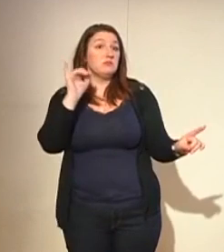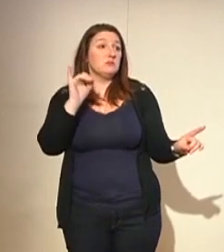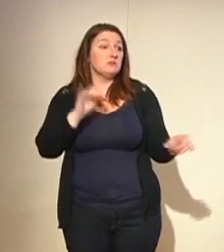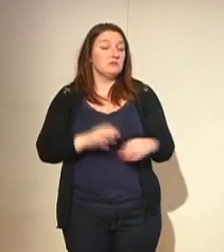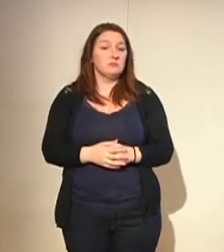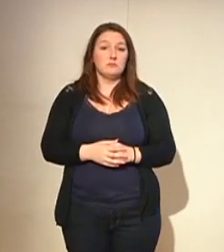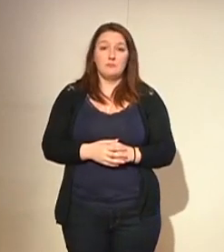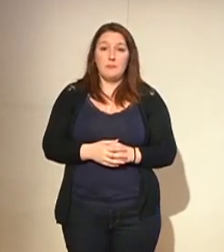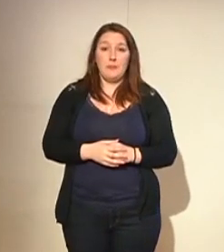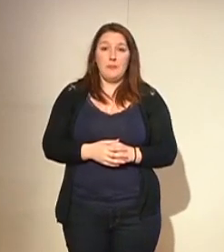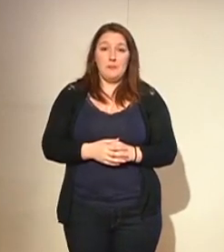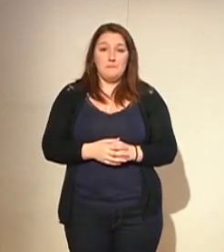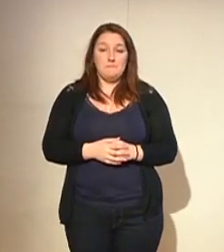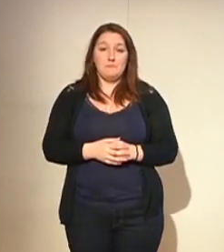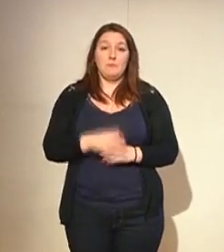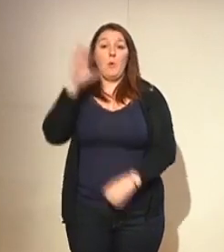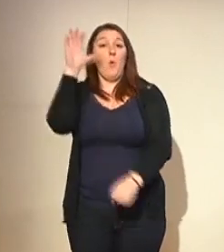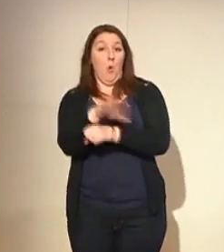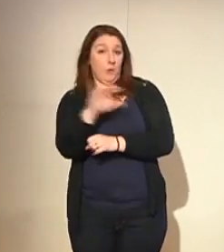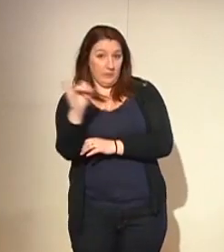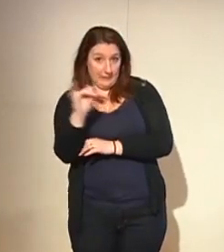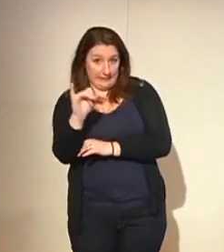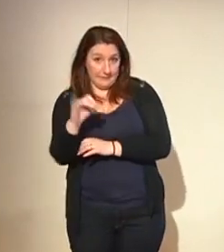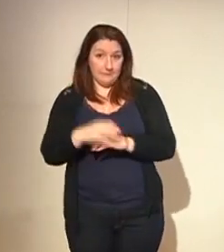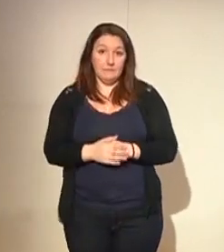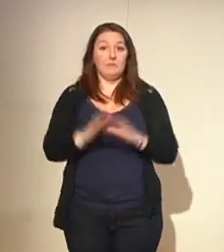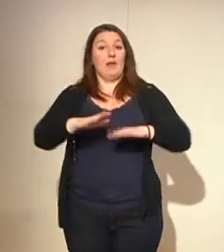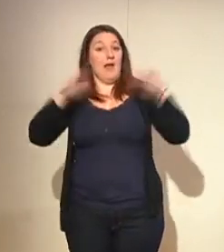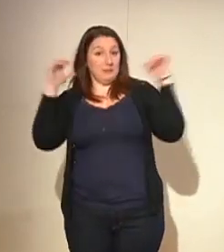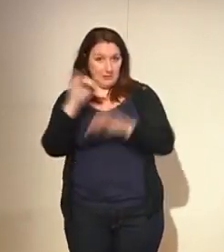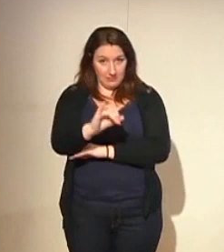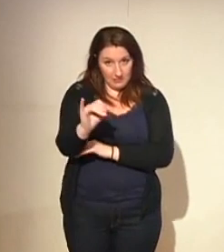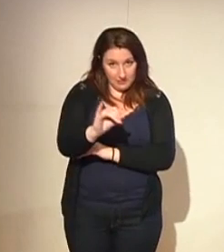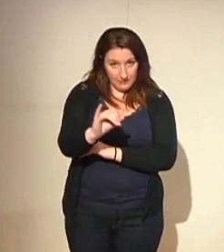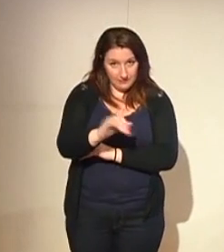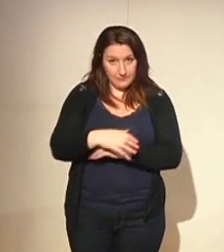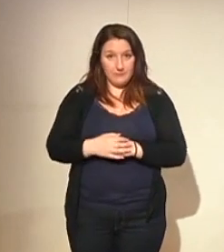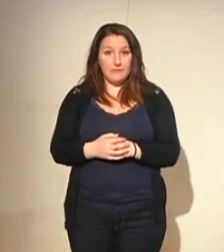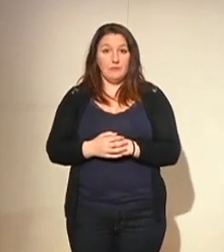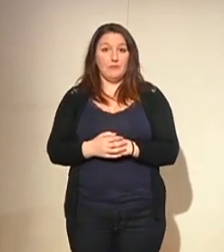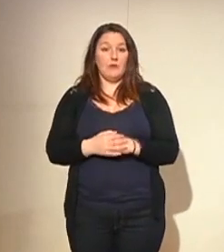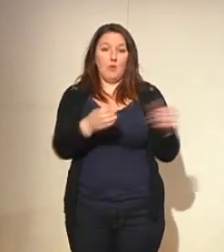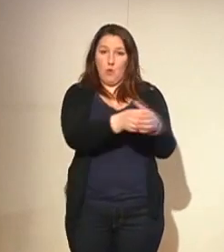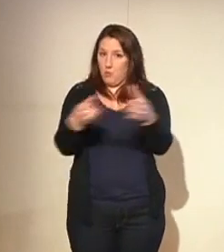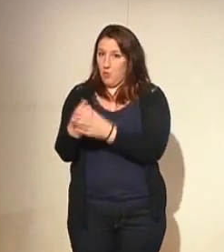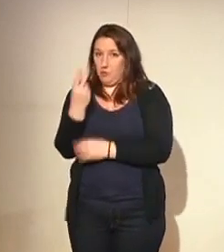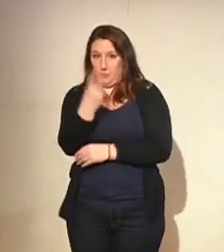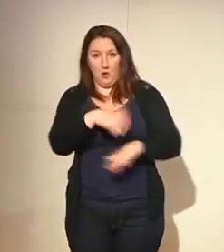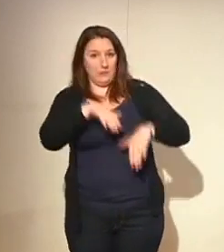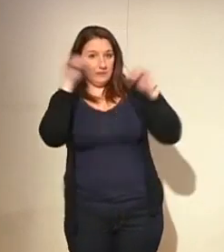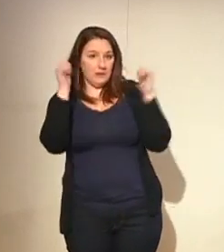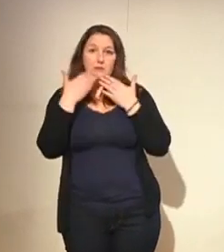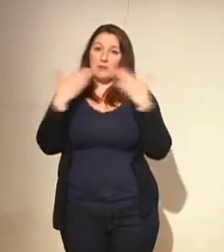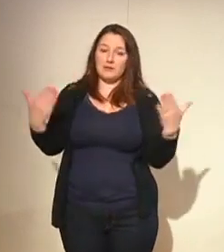délibération qui est contre qui s'abstient de groupes merci cette